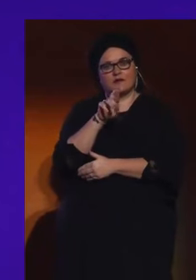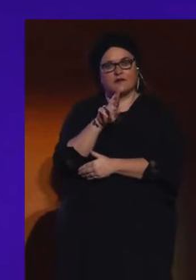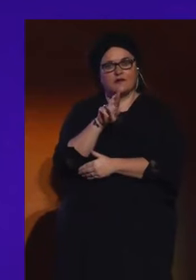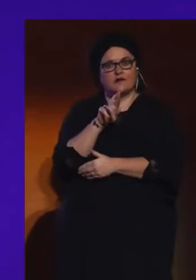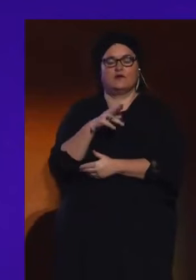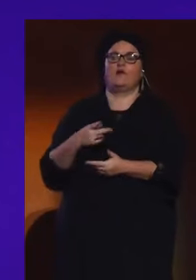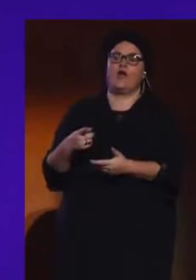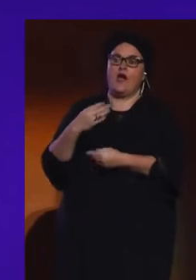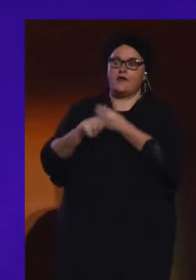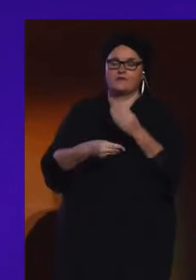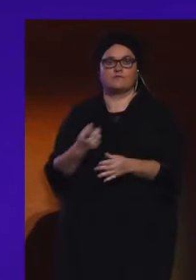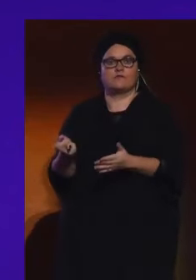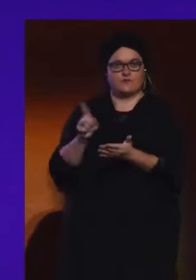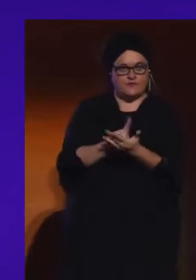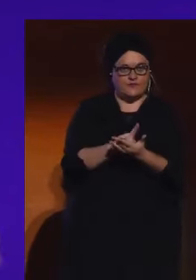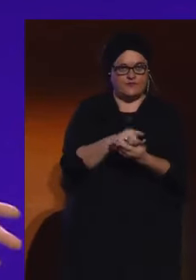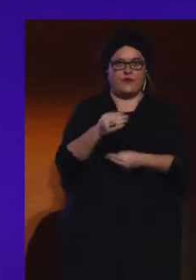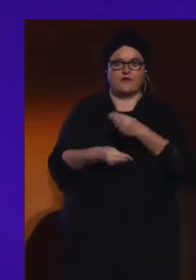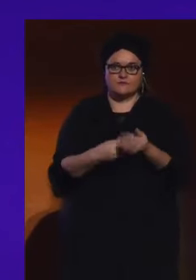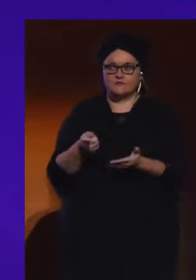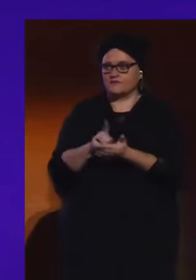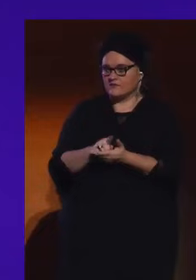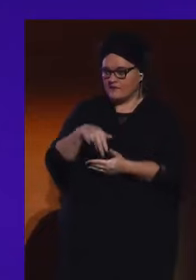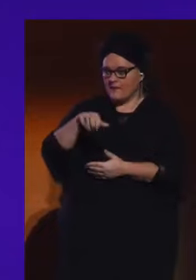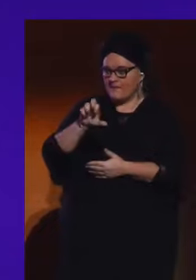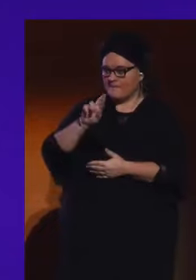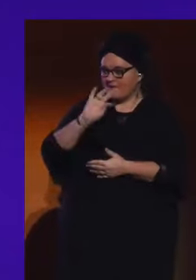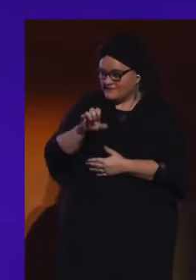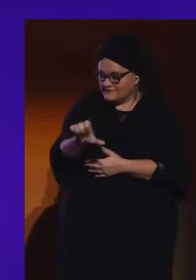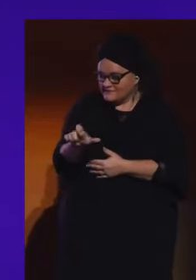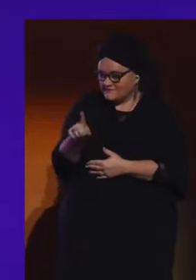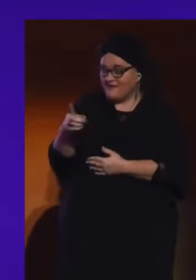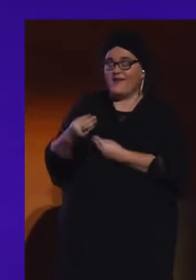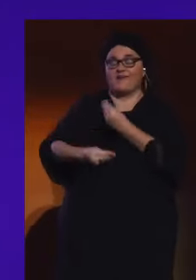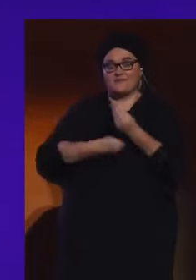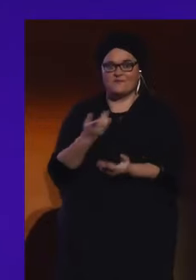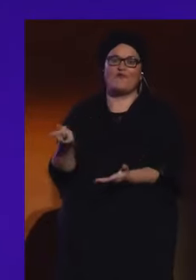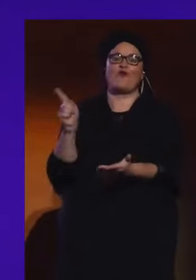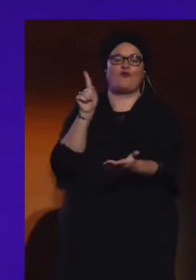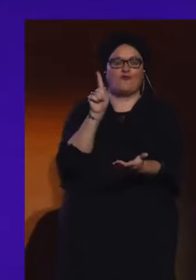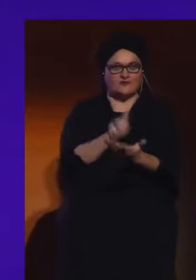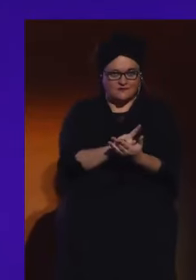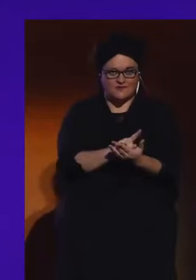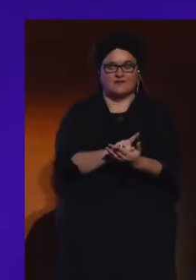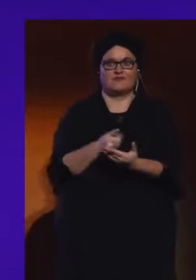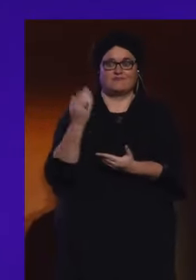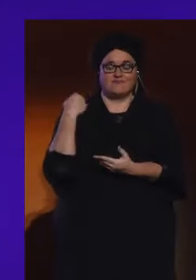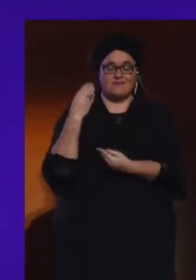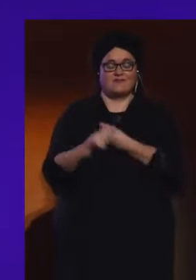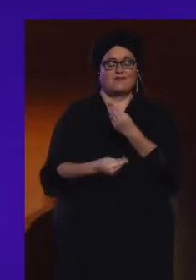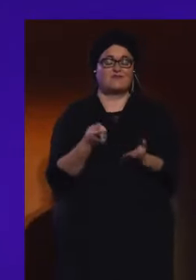Berriro egingo dugu. Eta, bertxe, berriro egin genuen. Berriro egin genuen.